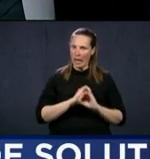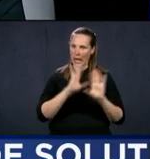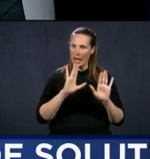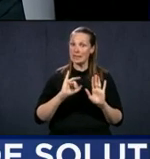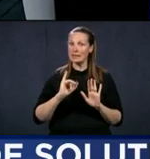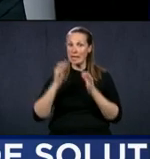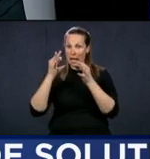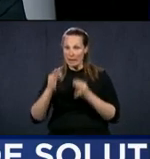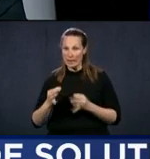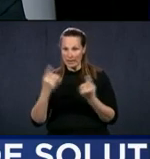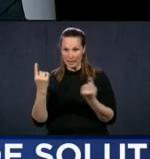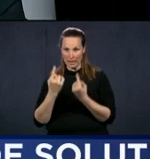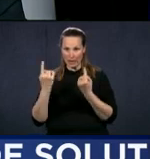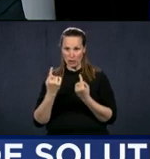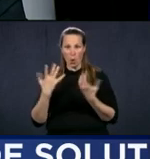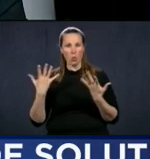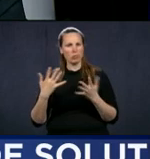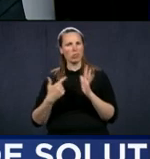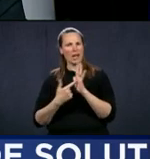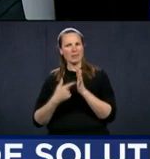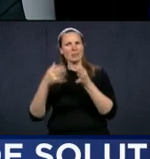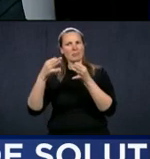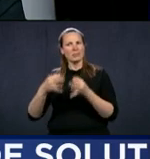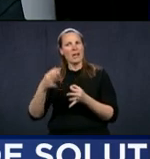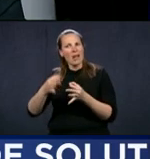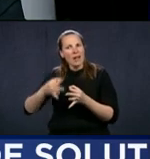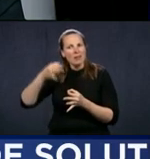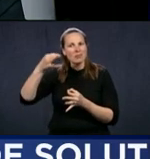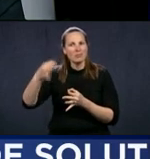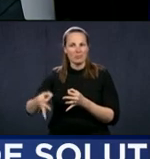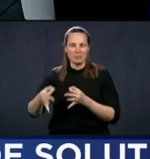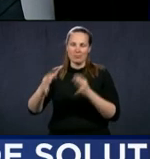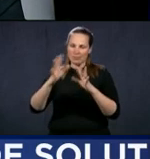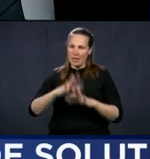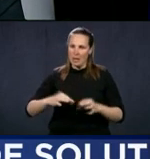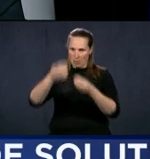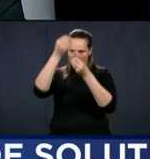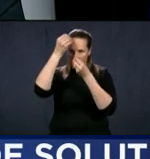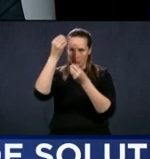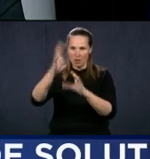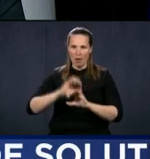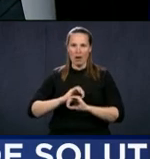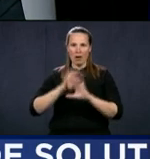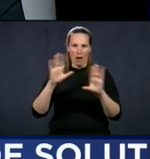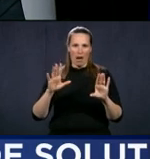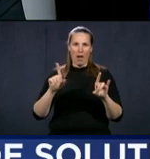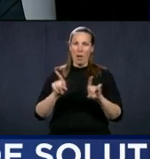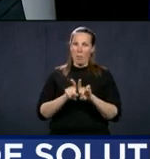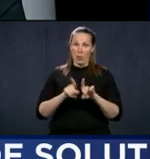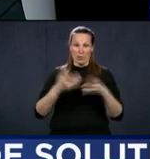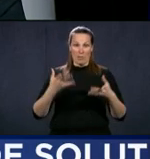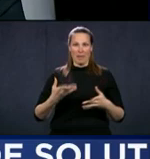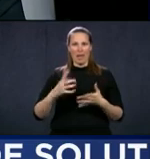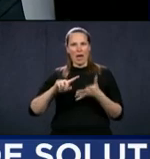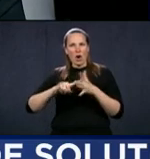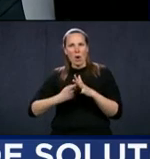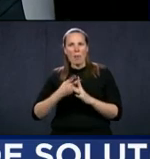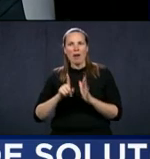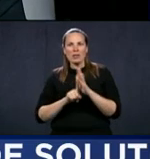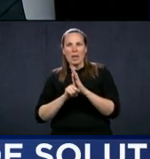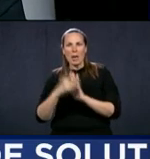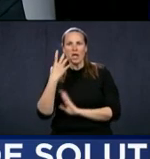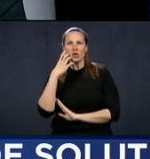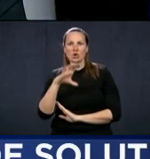les choses ou qu'on retarde l'ouverture, il va être important aussi encore que les gens, parce que le printemps est là, la chaleur est là, les gens ont le